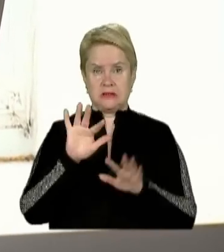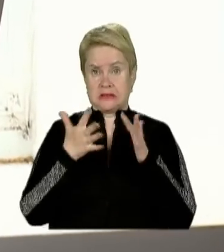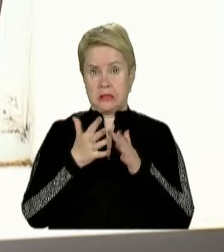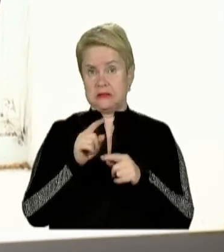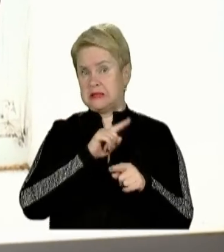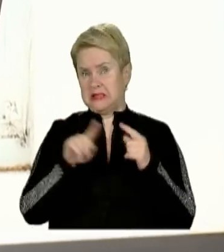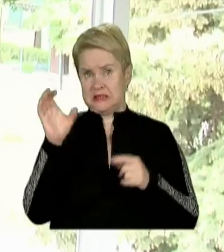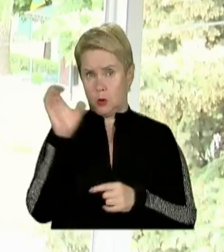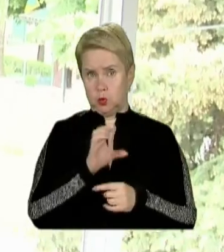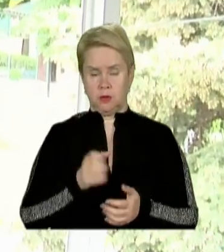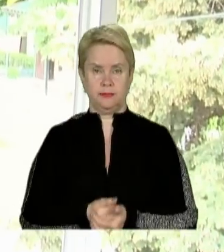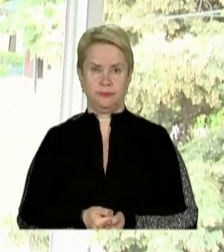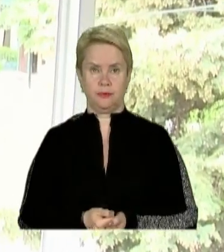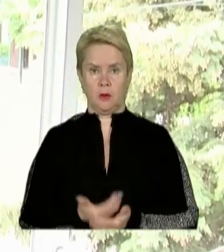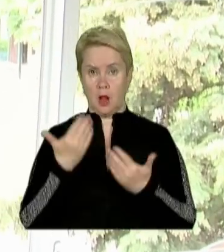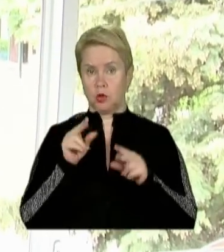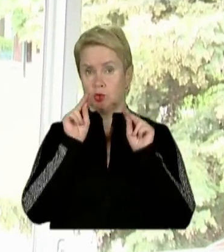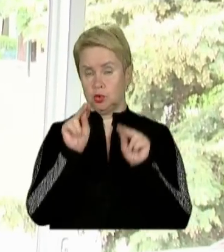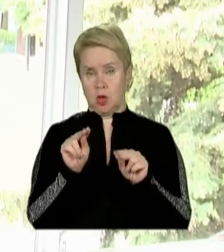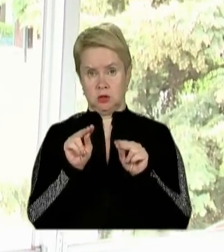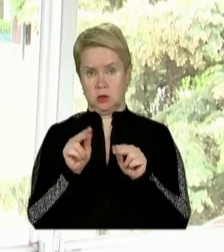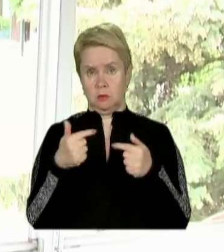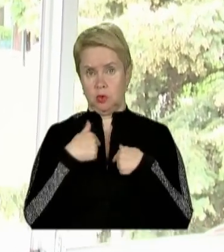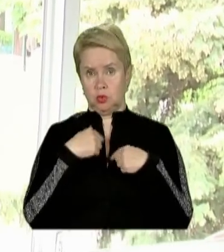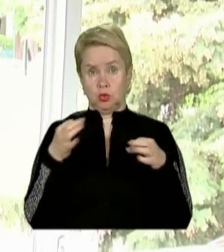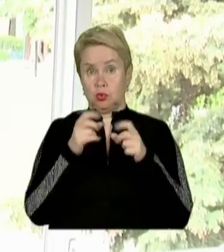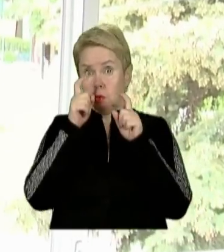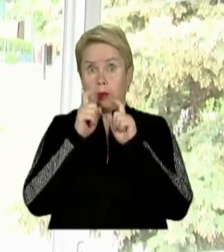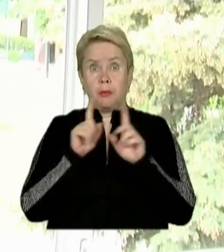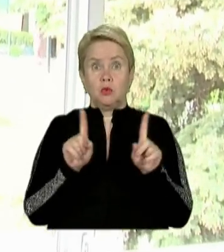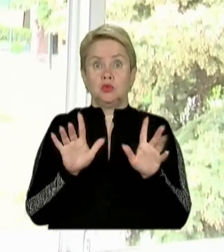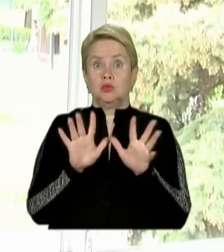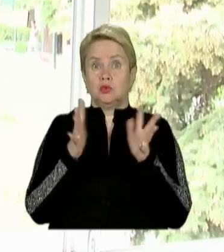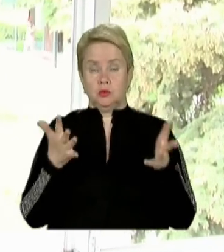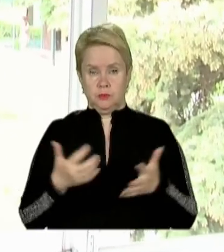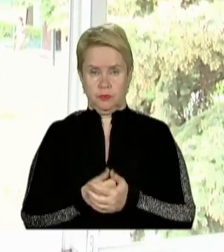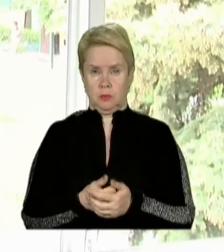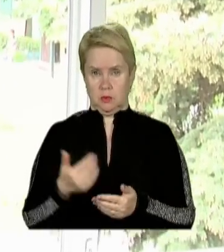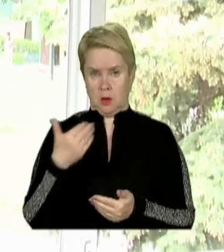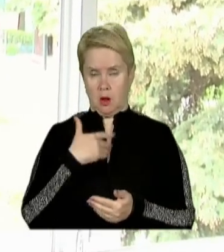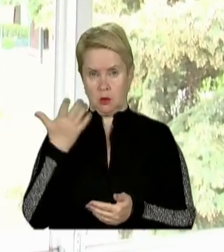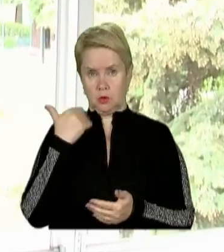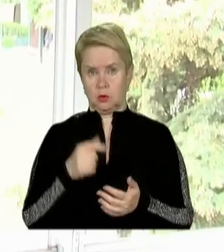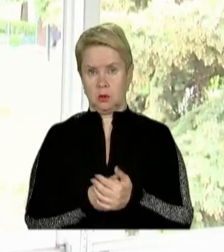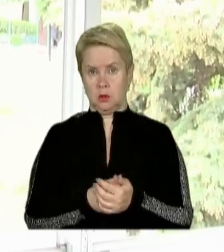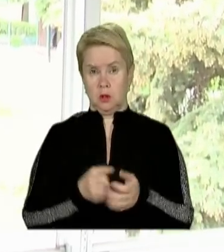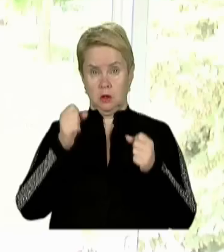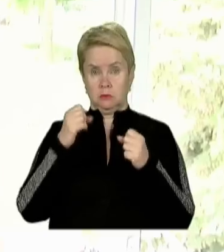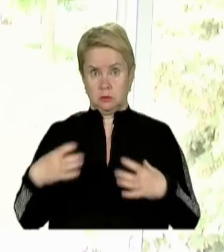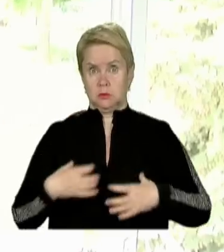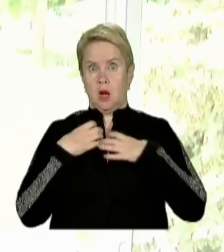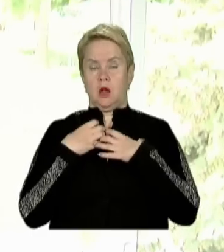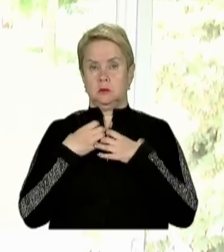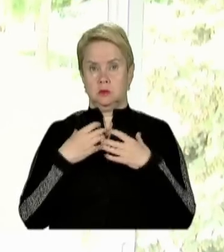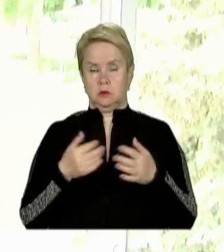за лічені секунди. Якщо чесно, ми тоді нічого ще не поняли, що воно прийшло. Тоді до нас стрес був і все.